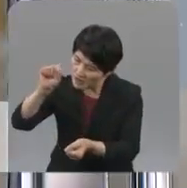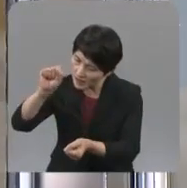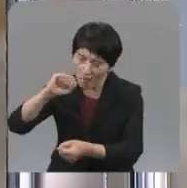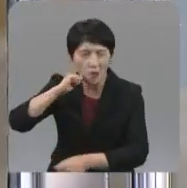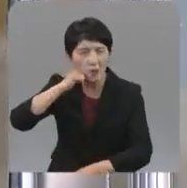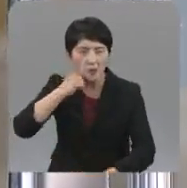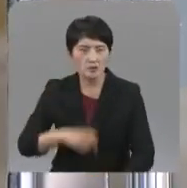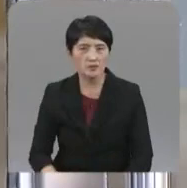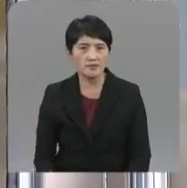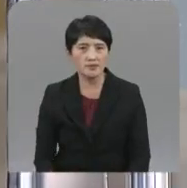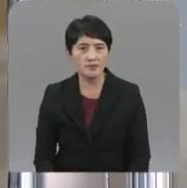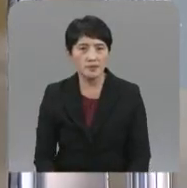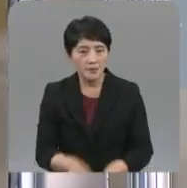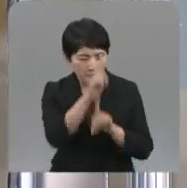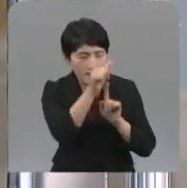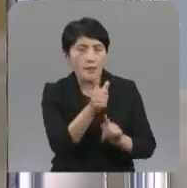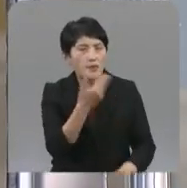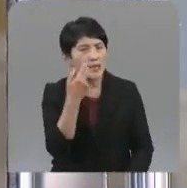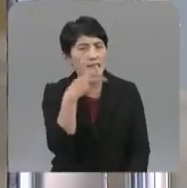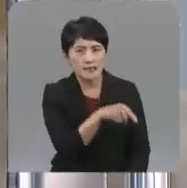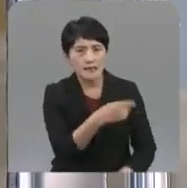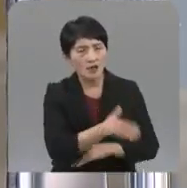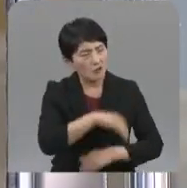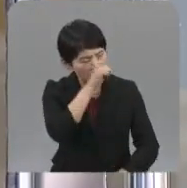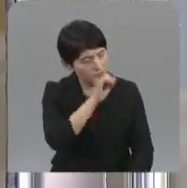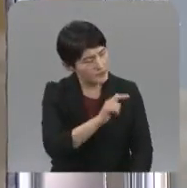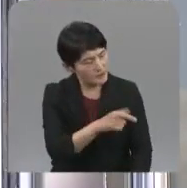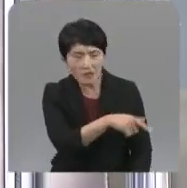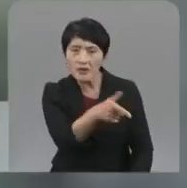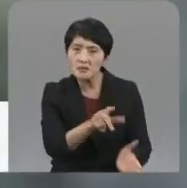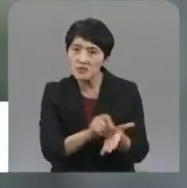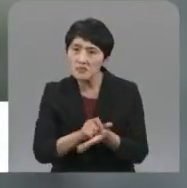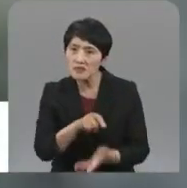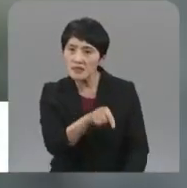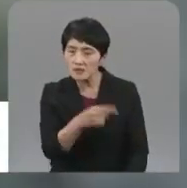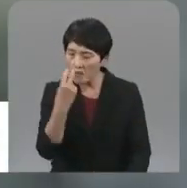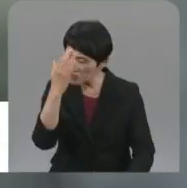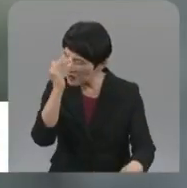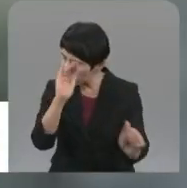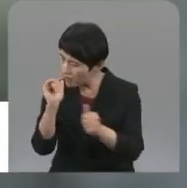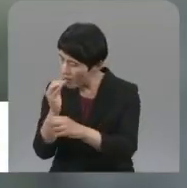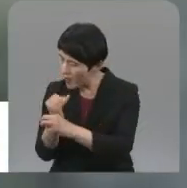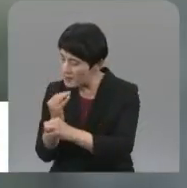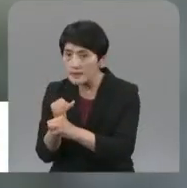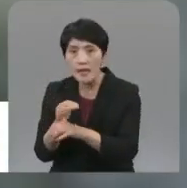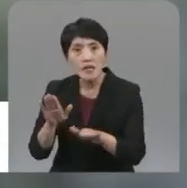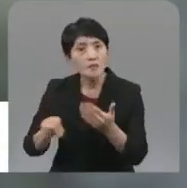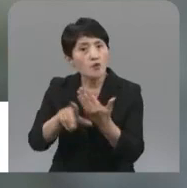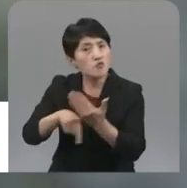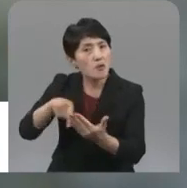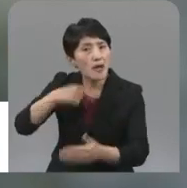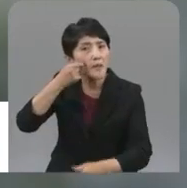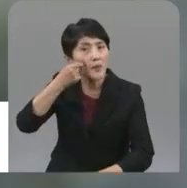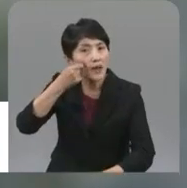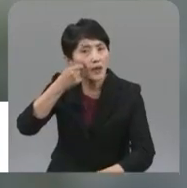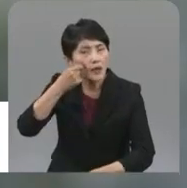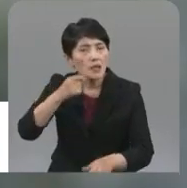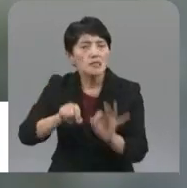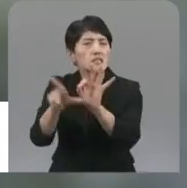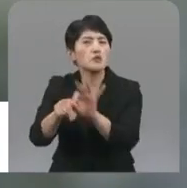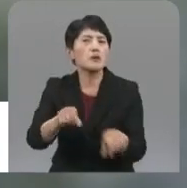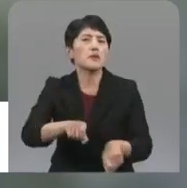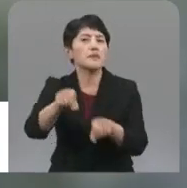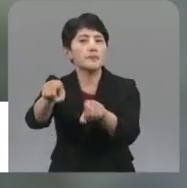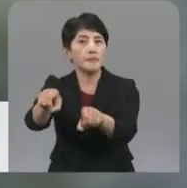он в то время и занимал должность губернатора он отвергает предъявляемую ему обвинение в коррупции